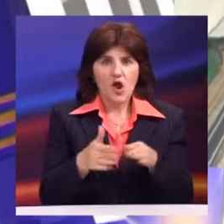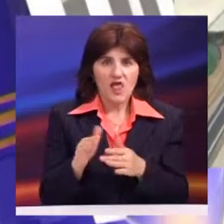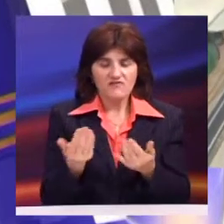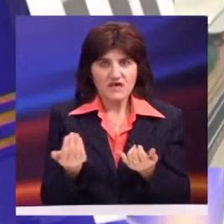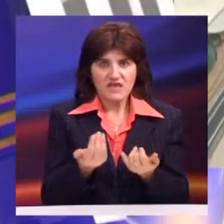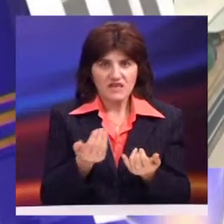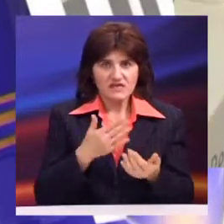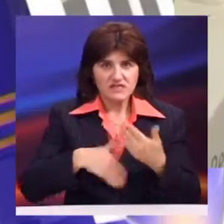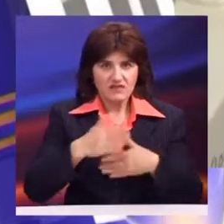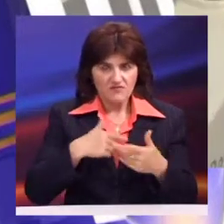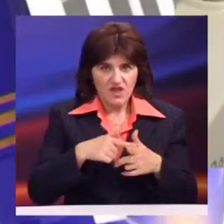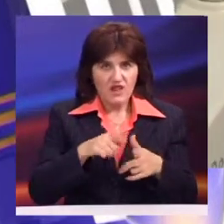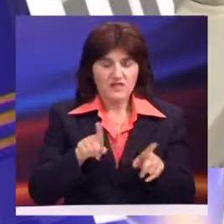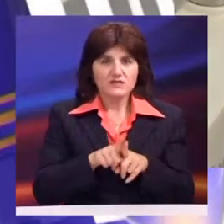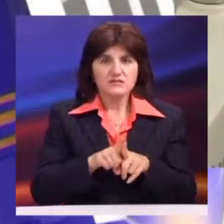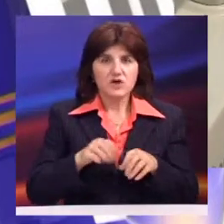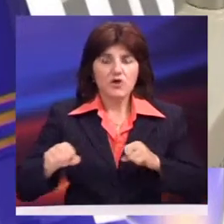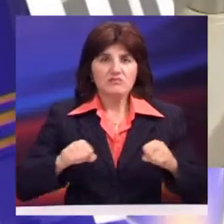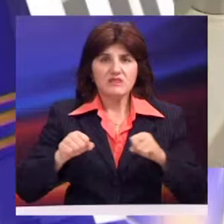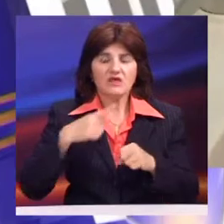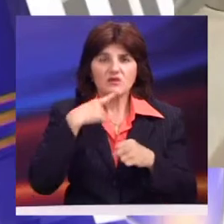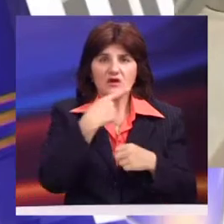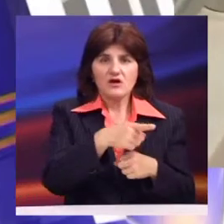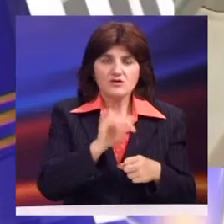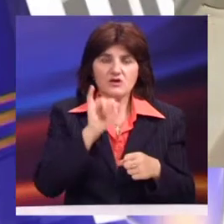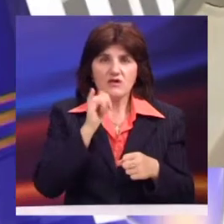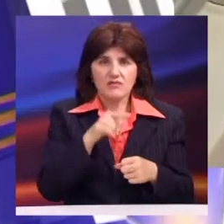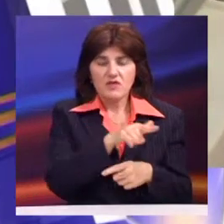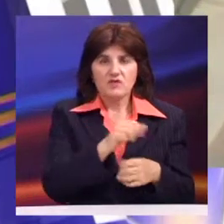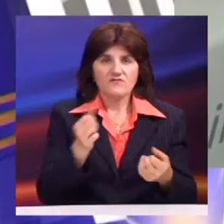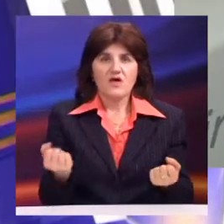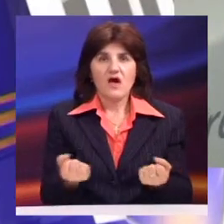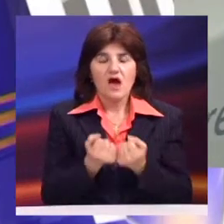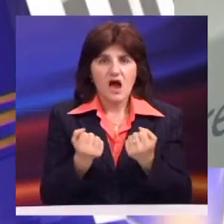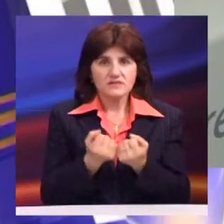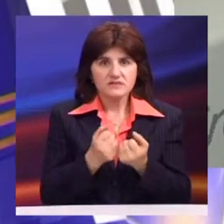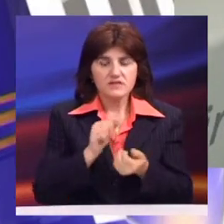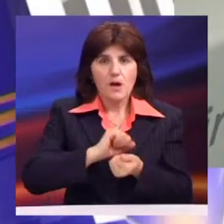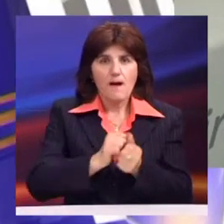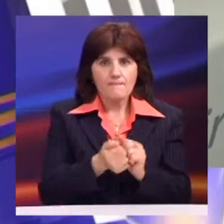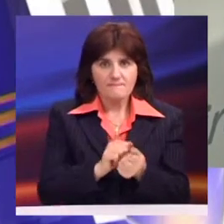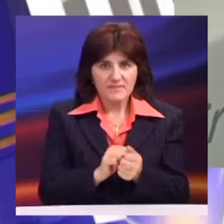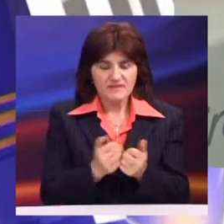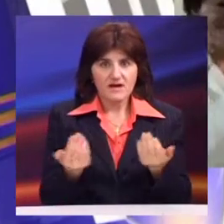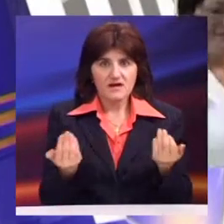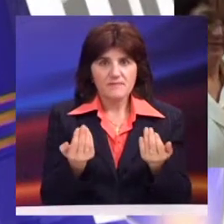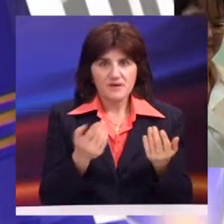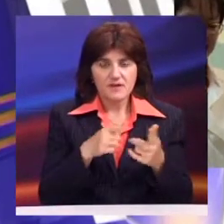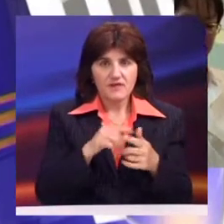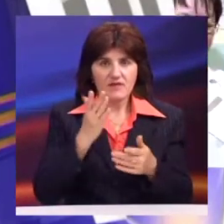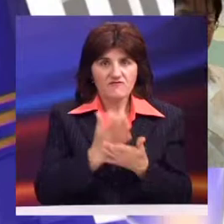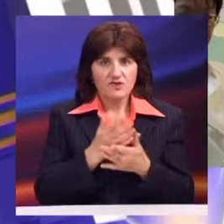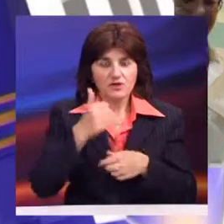Mirjana Čabrić, jer ova kompanija deci kolevke pomaže od svog dolaska u Suboticu. Akciji Bitka za porodilišta za nekoliko dana bliži se